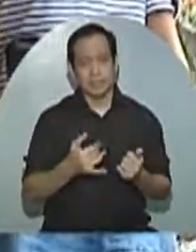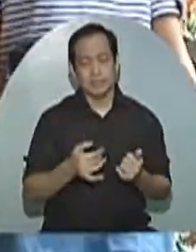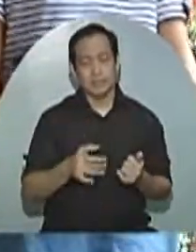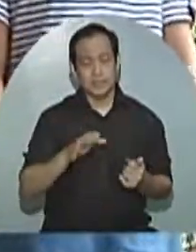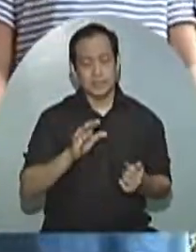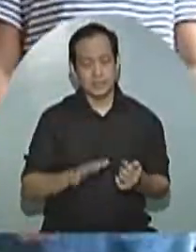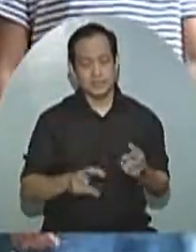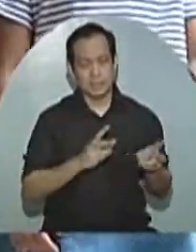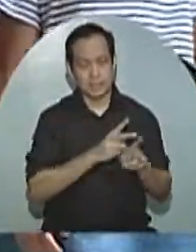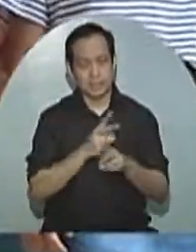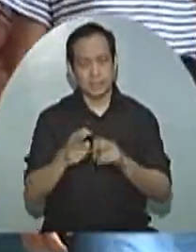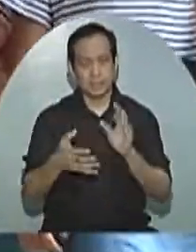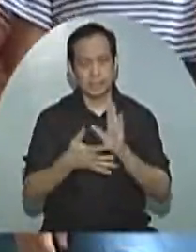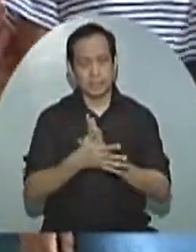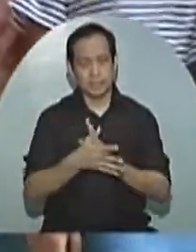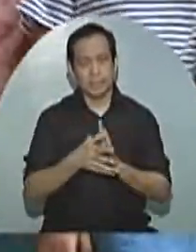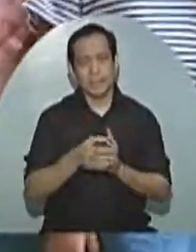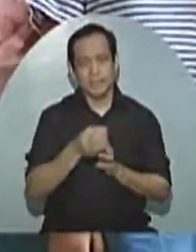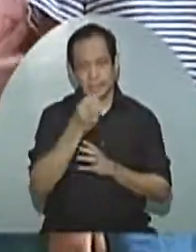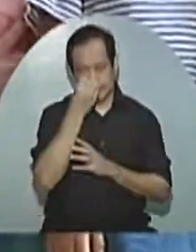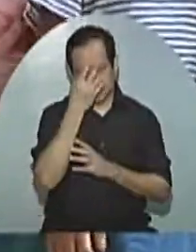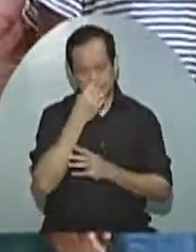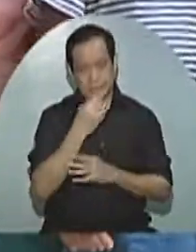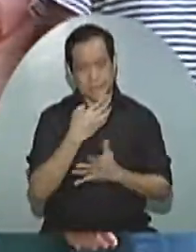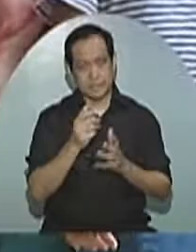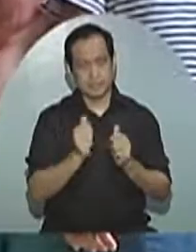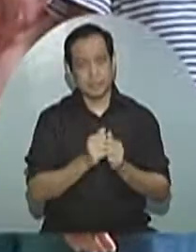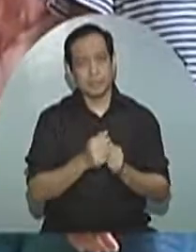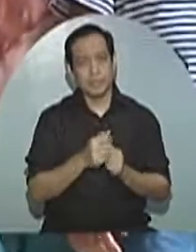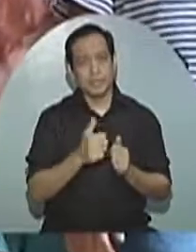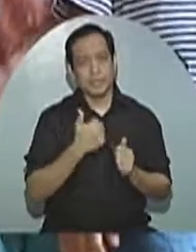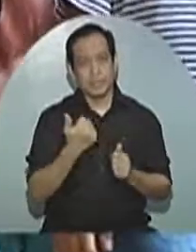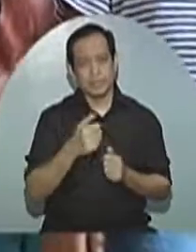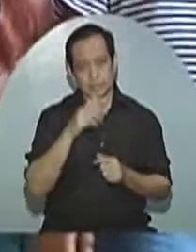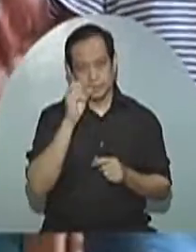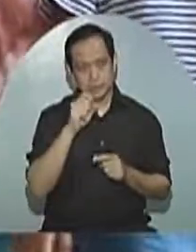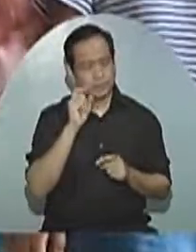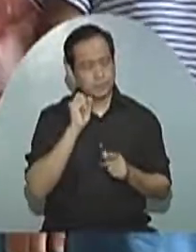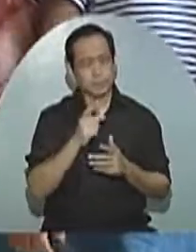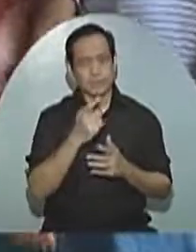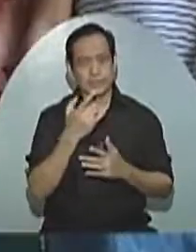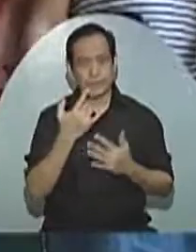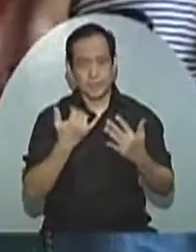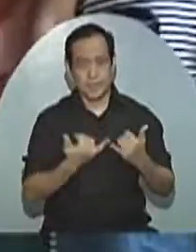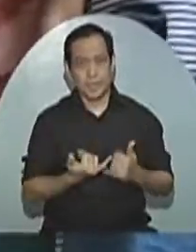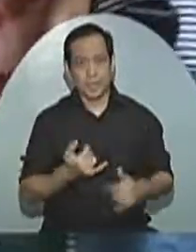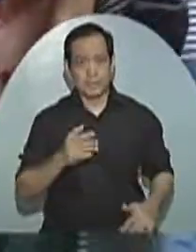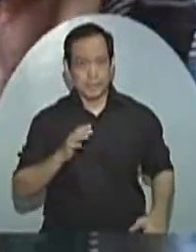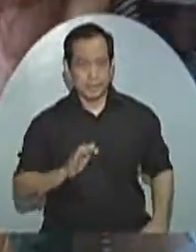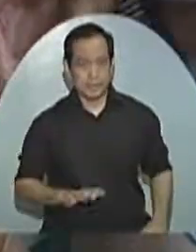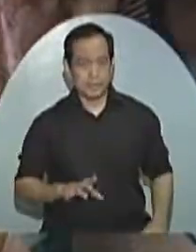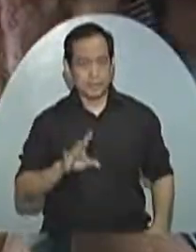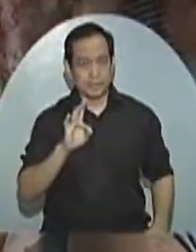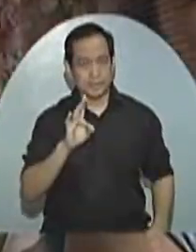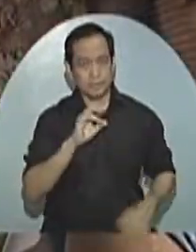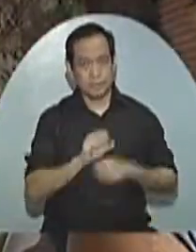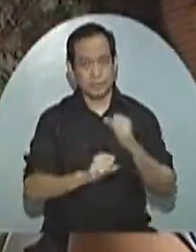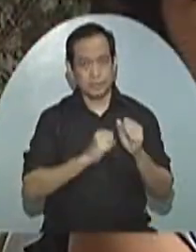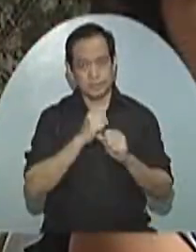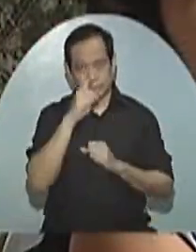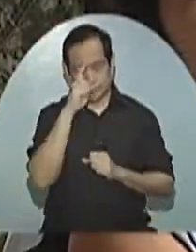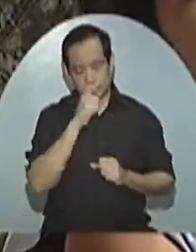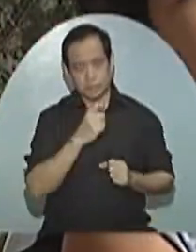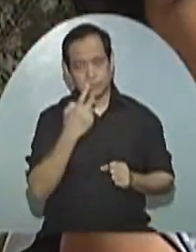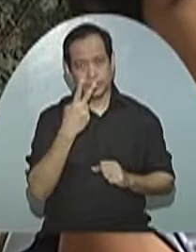at lolo Fred kasama ang dalawa pa niyang mga kapatid. Ngayon po, 7 years old na siya. 2 taon na po